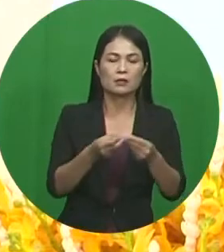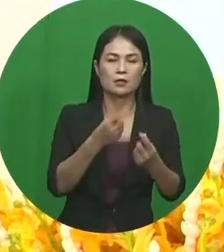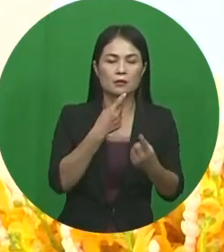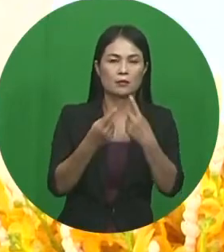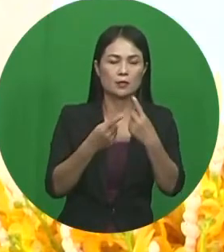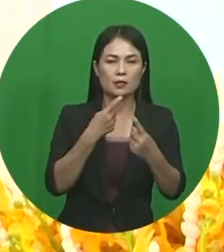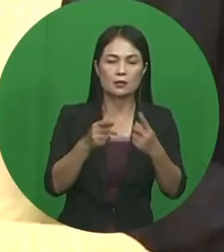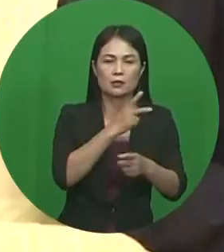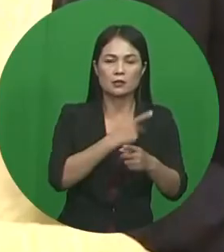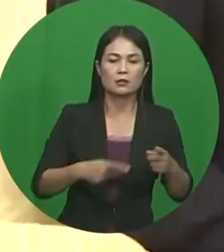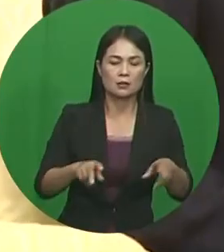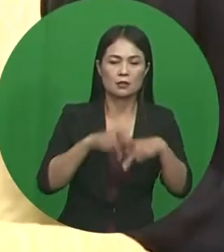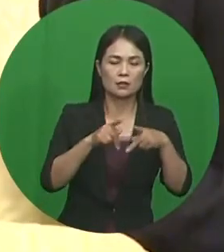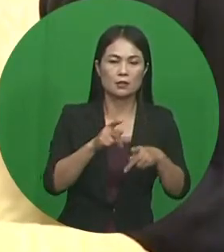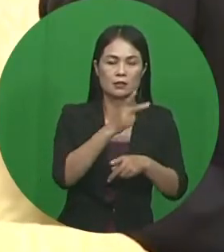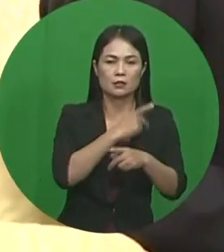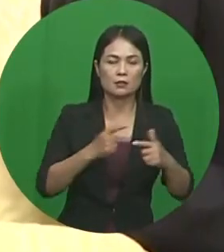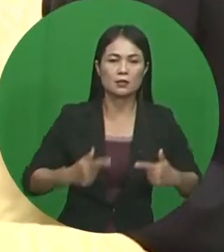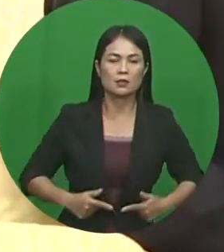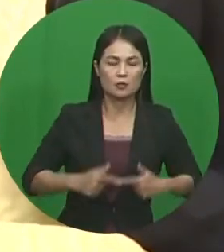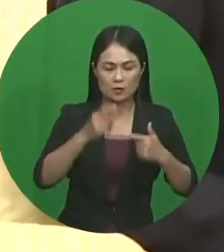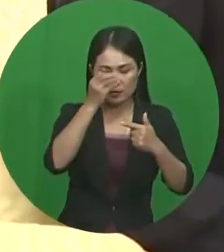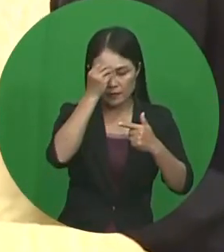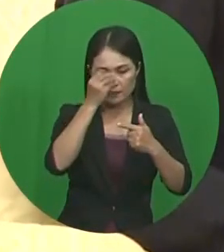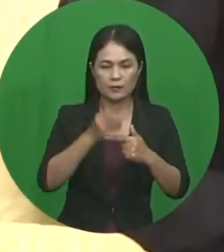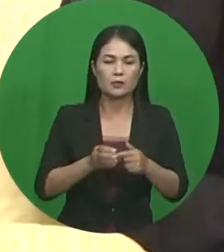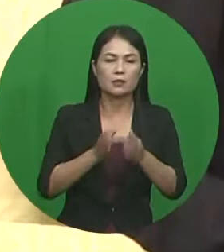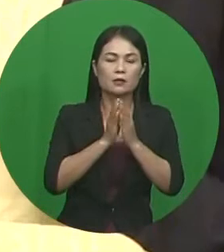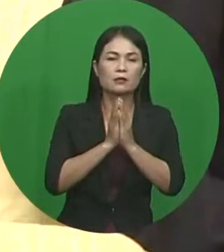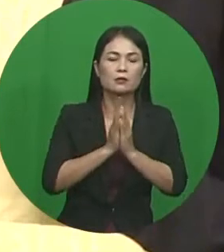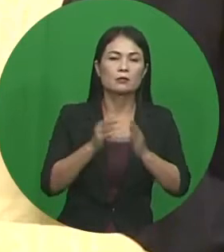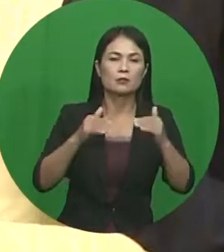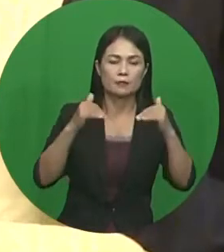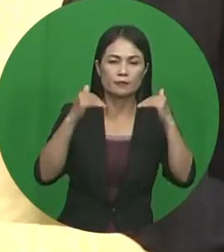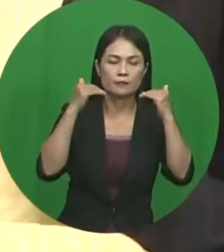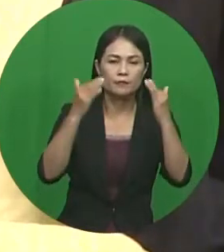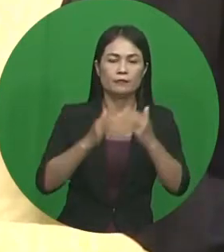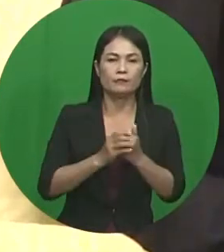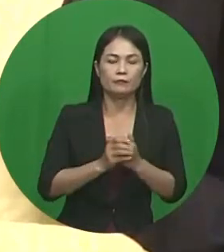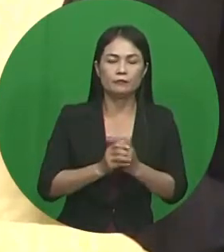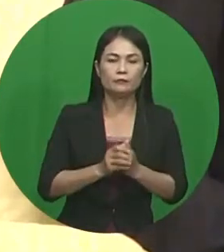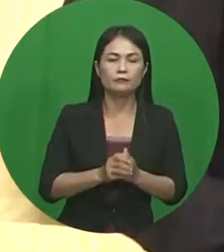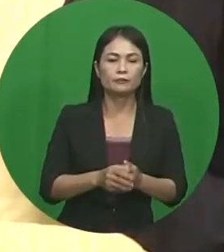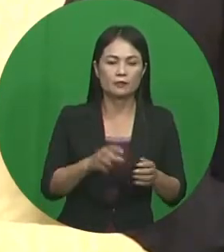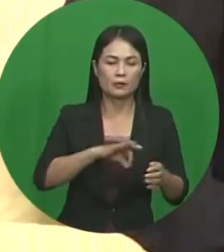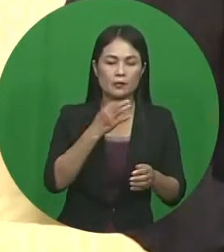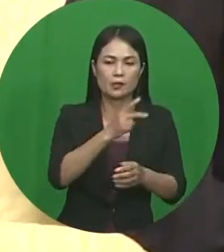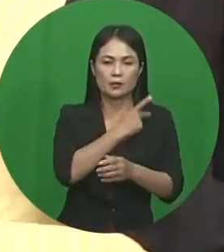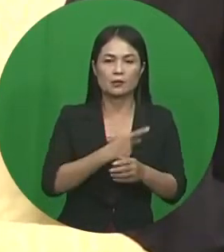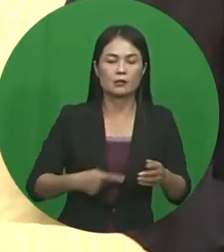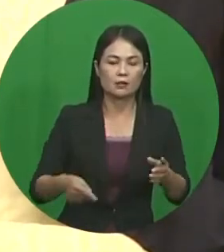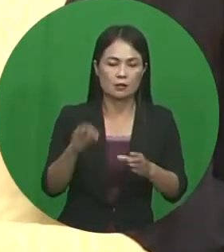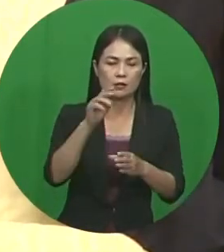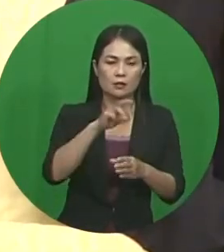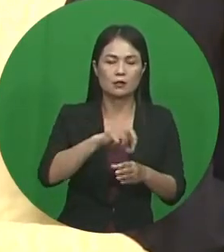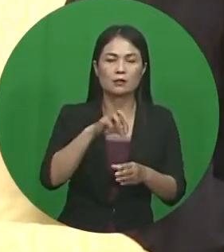ម្ណាក្នុងឱកាសនោះព្រះករុណាជាអង្គម្ចាស់ជ្រលត្បូងជាទីស្ការៈដ៏ខ្ពង់ខ្ពស់បានសពព្រះរាជរតីចូលរួម